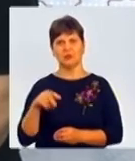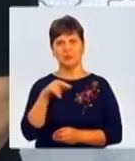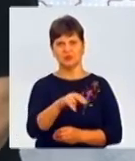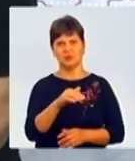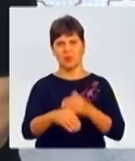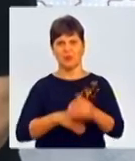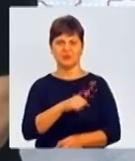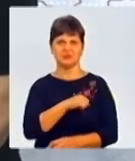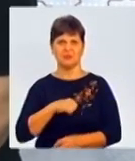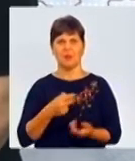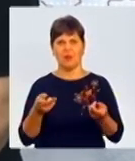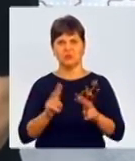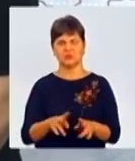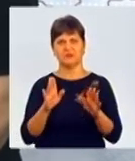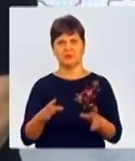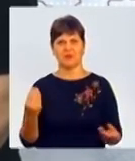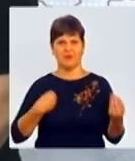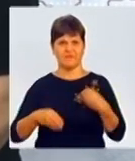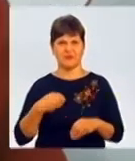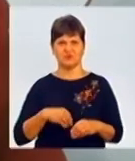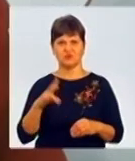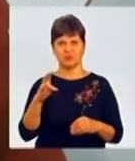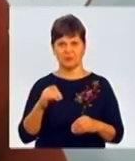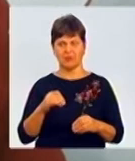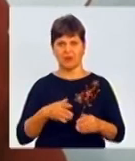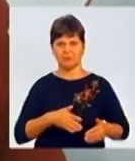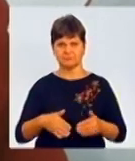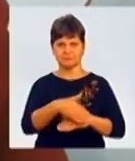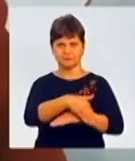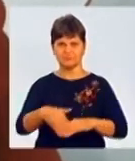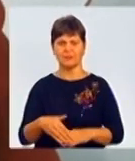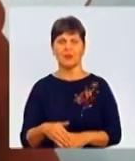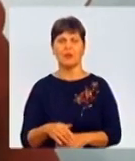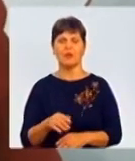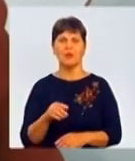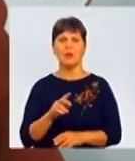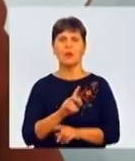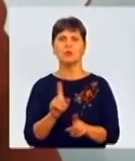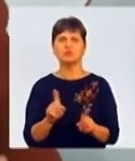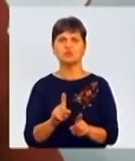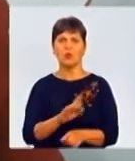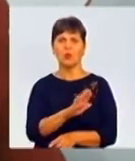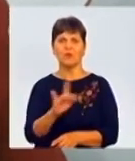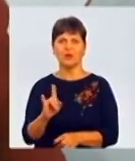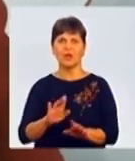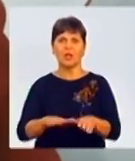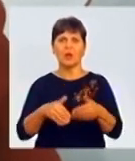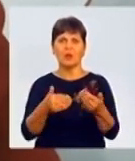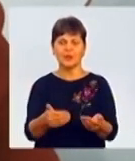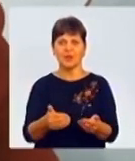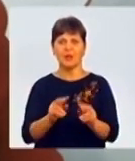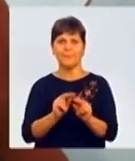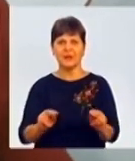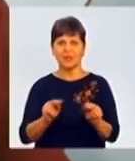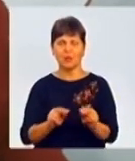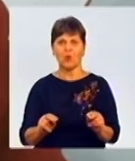неї залишились тільки речі на березі. Що ви порекомендували ще тим педагогам, які працюють з дітьми влітку,